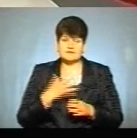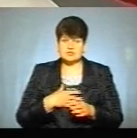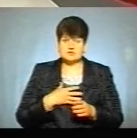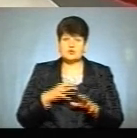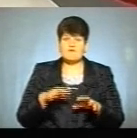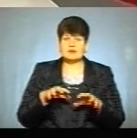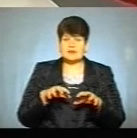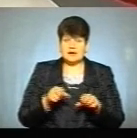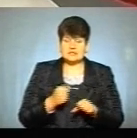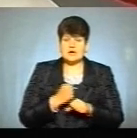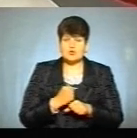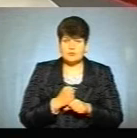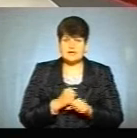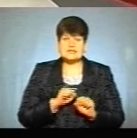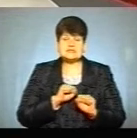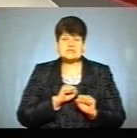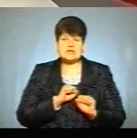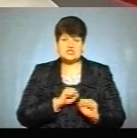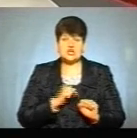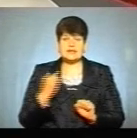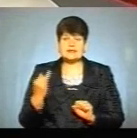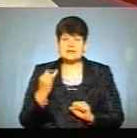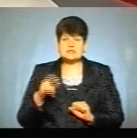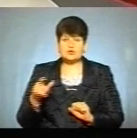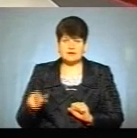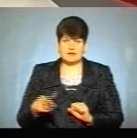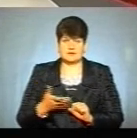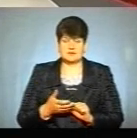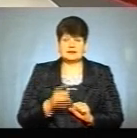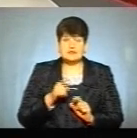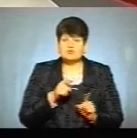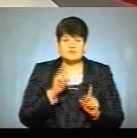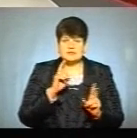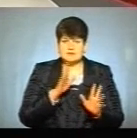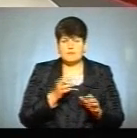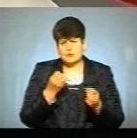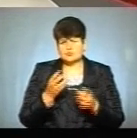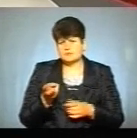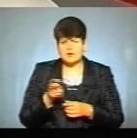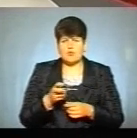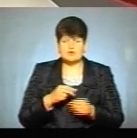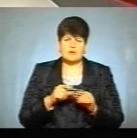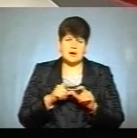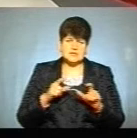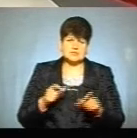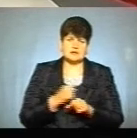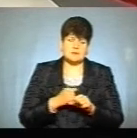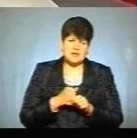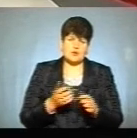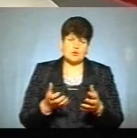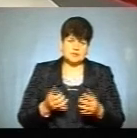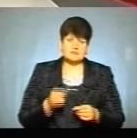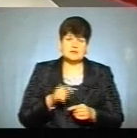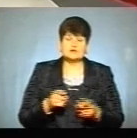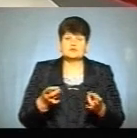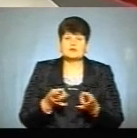влада робила, захищала інтереси людей, щоб вони навіть про це не знали. Щоб вони приходили чи в магазин, чи в аптеку, отримували те, що